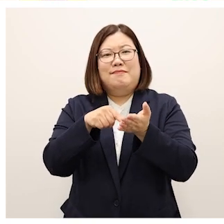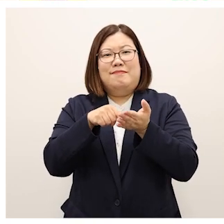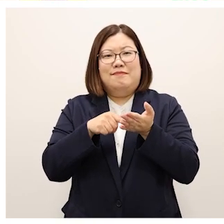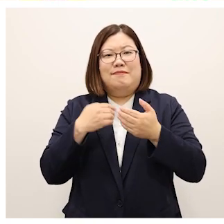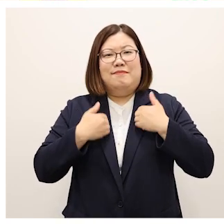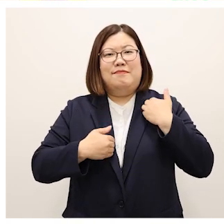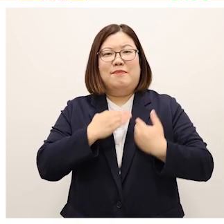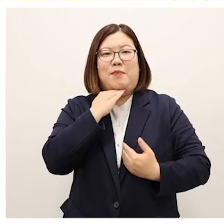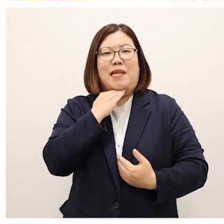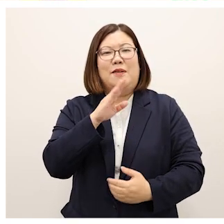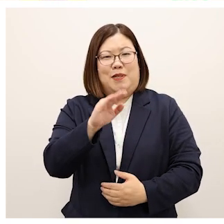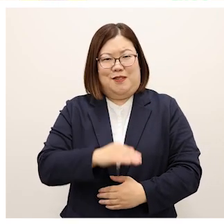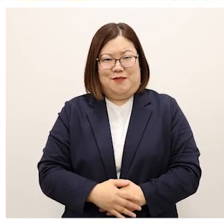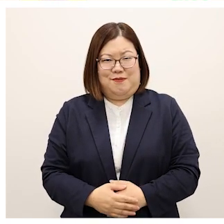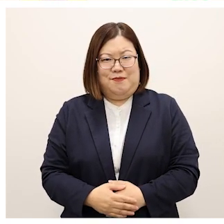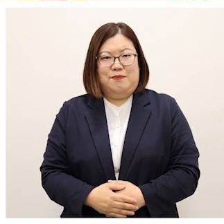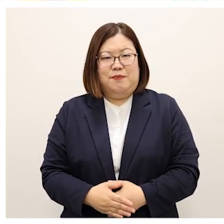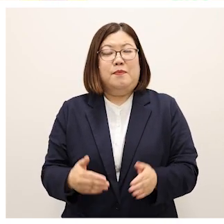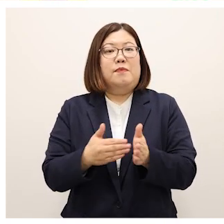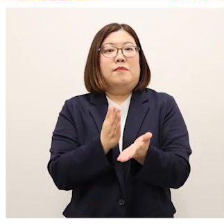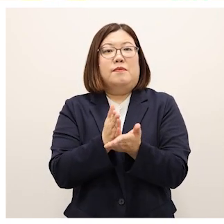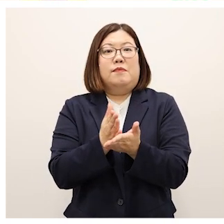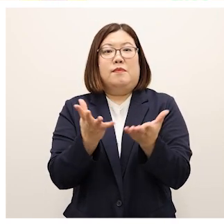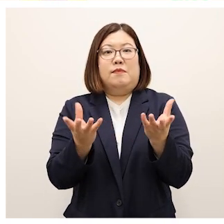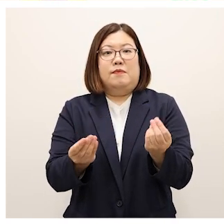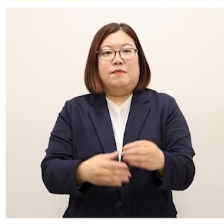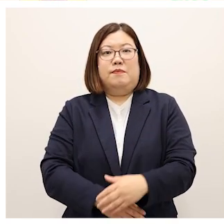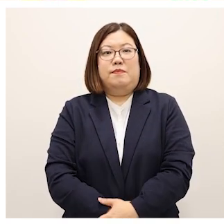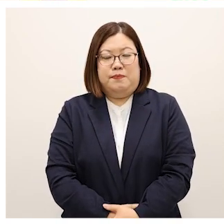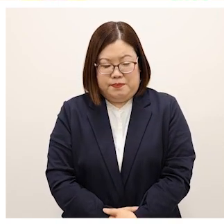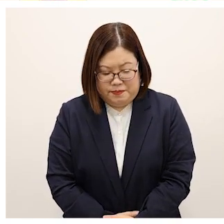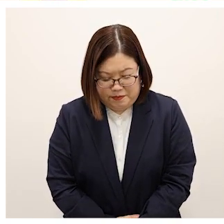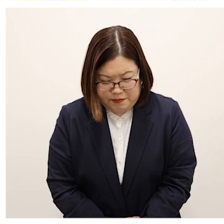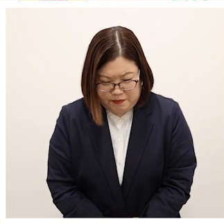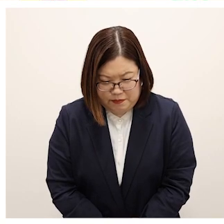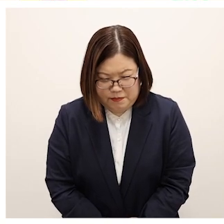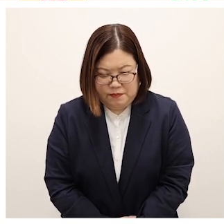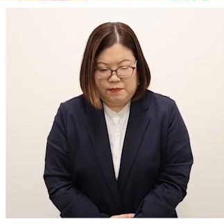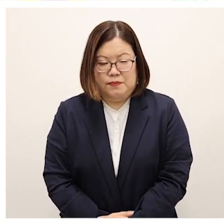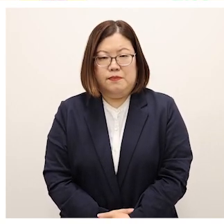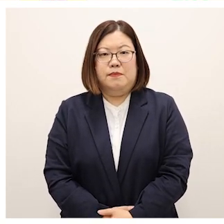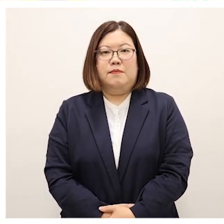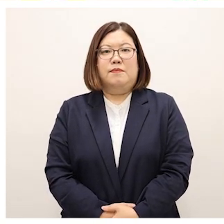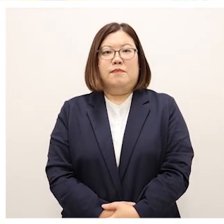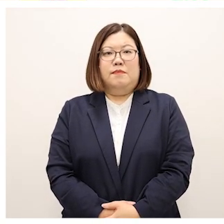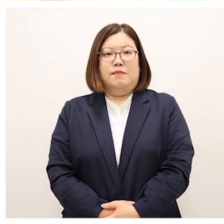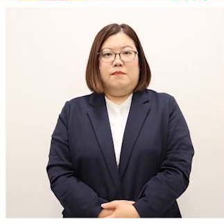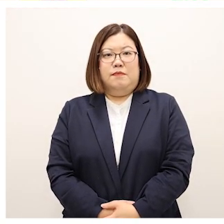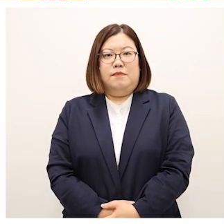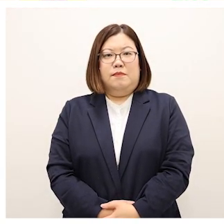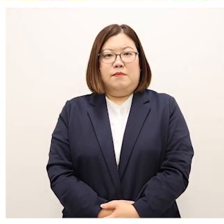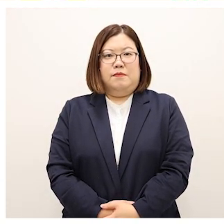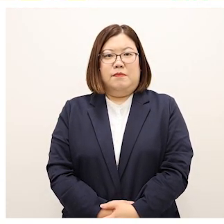応募いただきたいと思います。以上で私からの説明を終わらせていただきます。